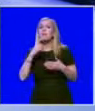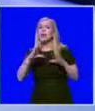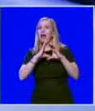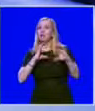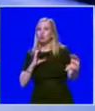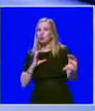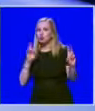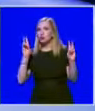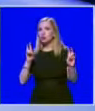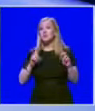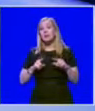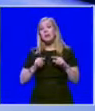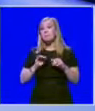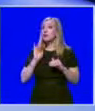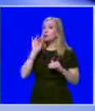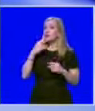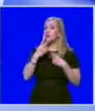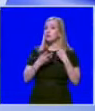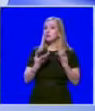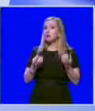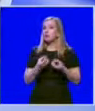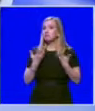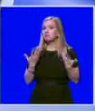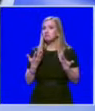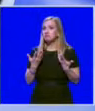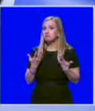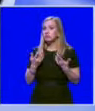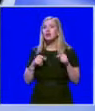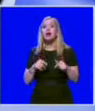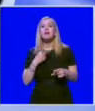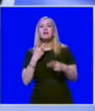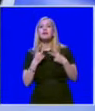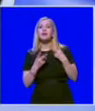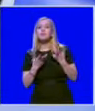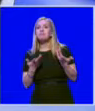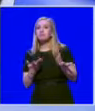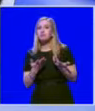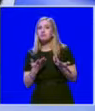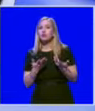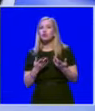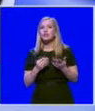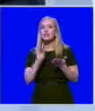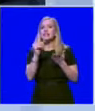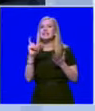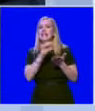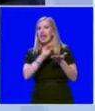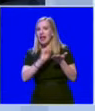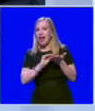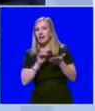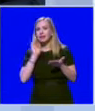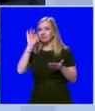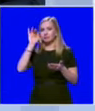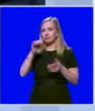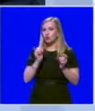да видим дали някакъв подобен сценарий няма да се развие сега. Господин Мирчев, вие говорите и провиждате сценарии, само че включително и